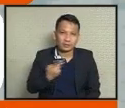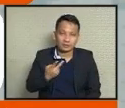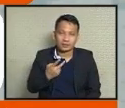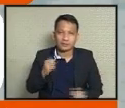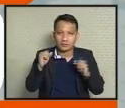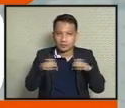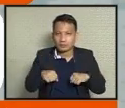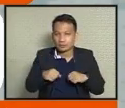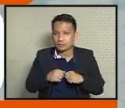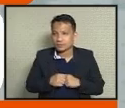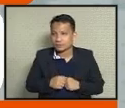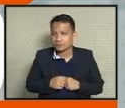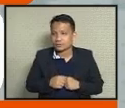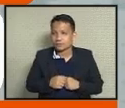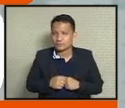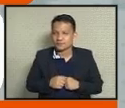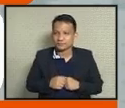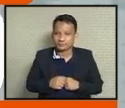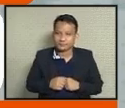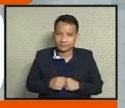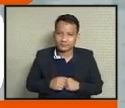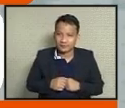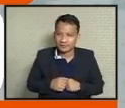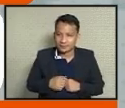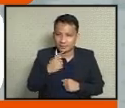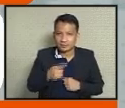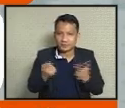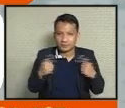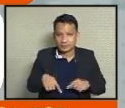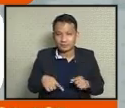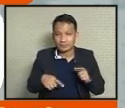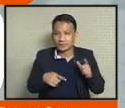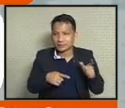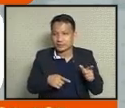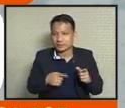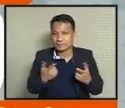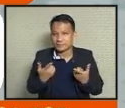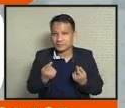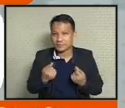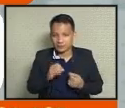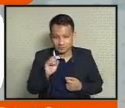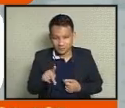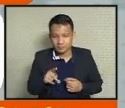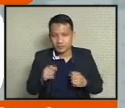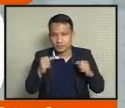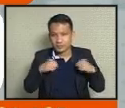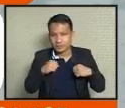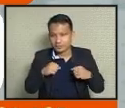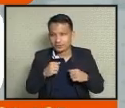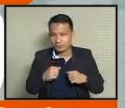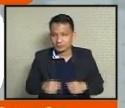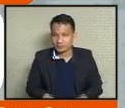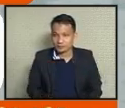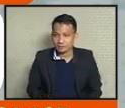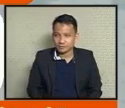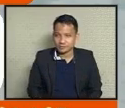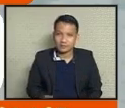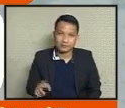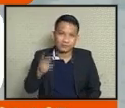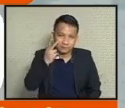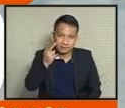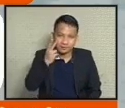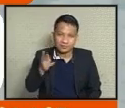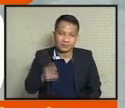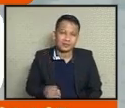And, you know, and do what I have to do to make you happy. Okay? Okay sa'yo? Huwag ka mag-alala. Titingnan po natin,